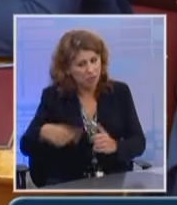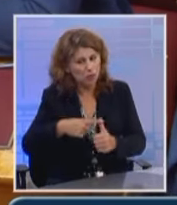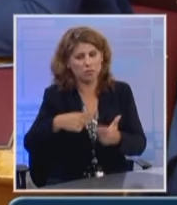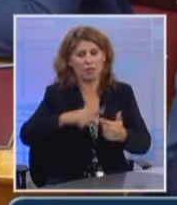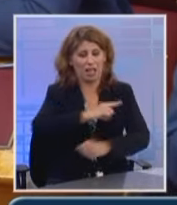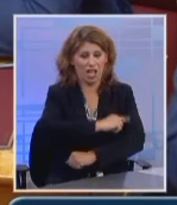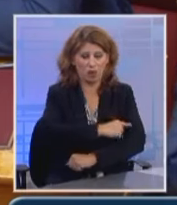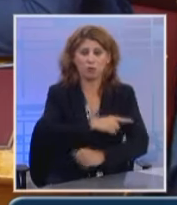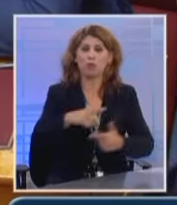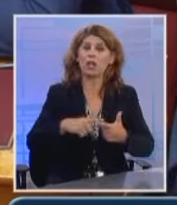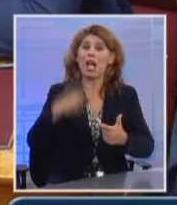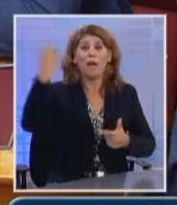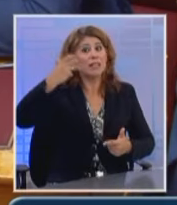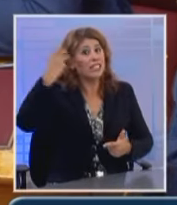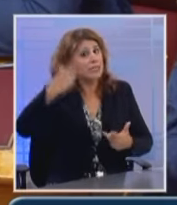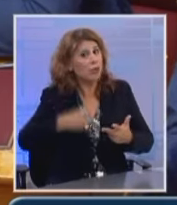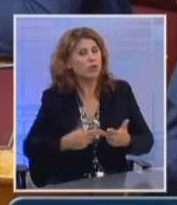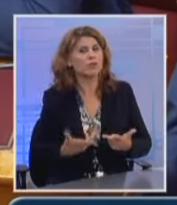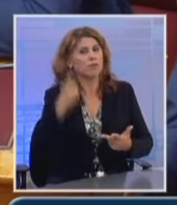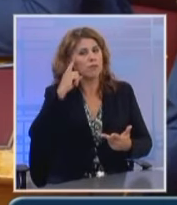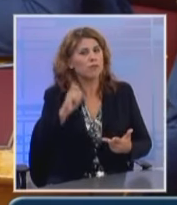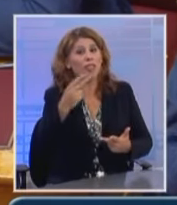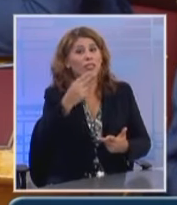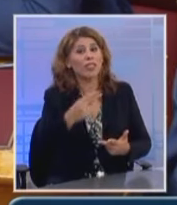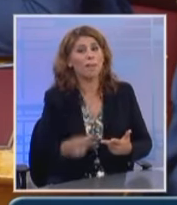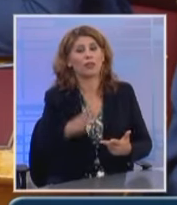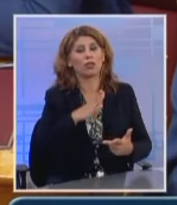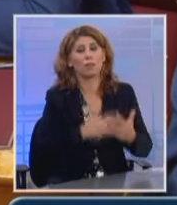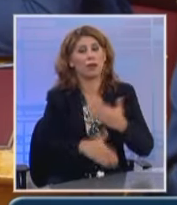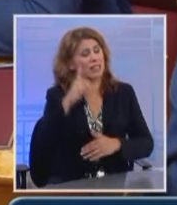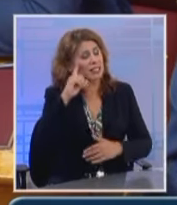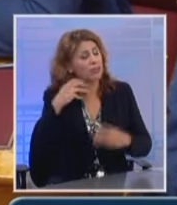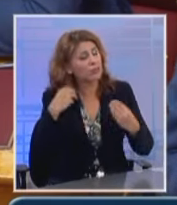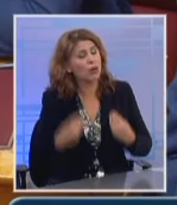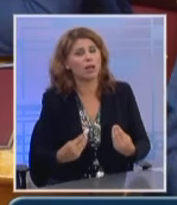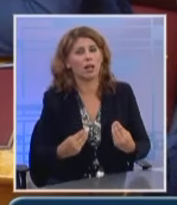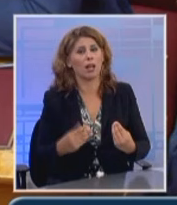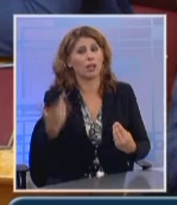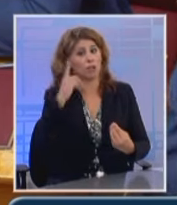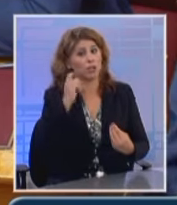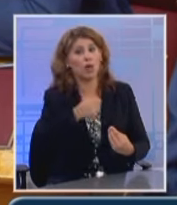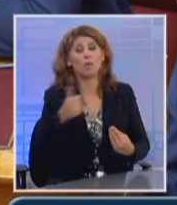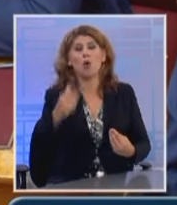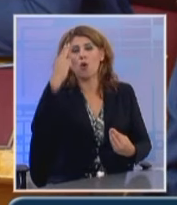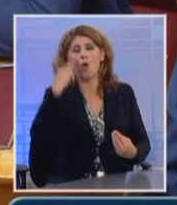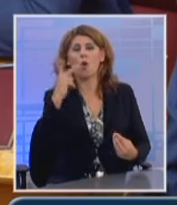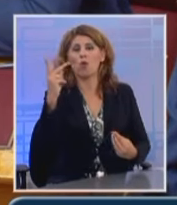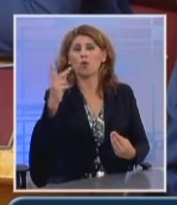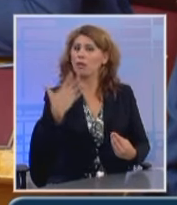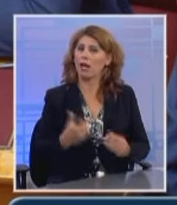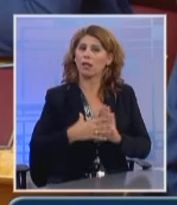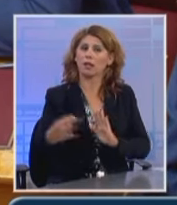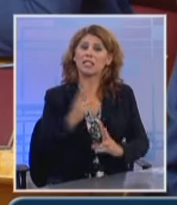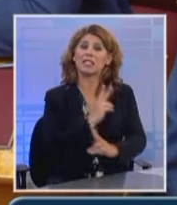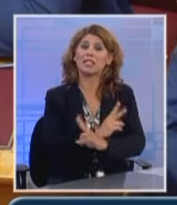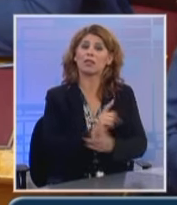γιατρούς, επιστήμονες που γνωρίζουν τα θέματα των αναπήρων. Από ό,τι γνωρίζω, μόνο ο κύριος Κουρουμπλής έχει άτομο με αναπηρία